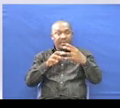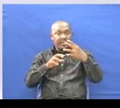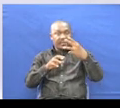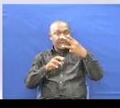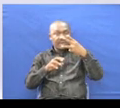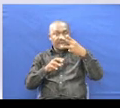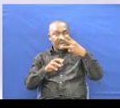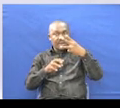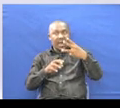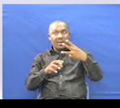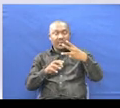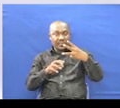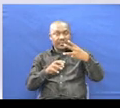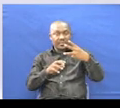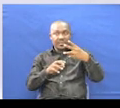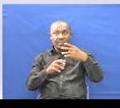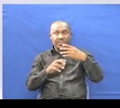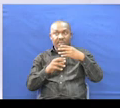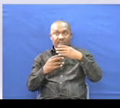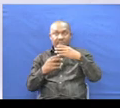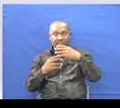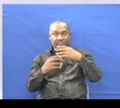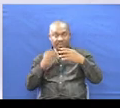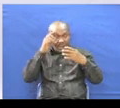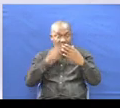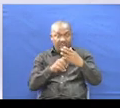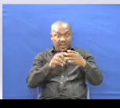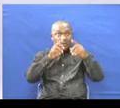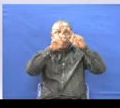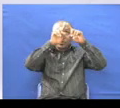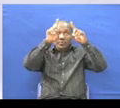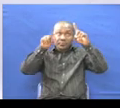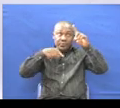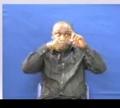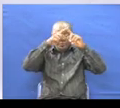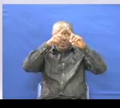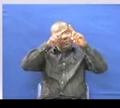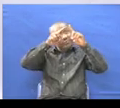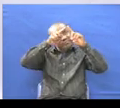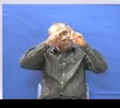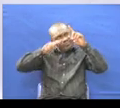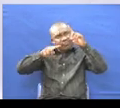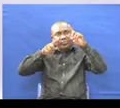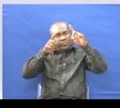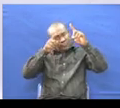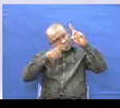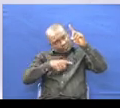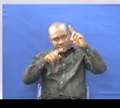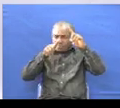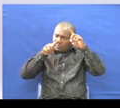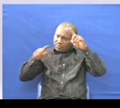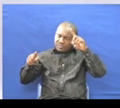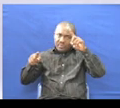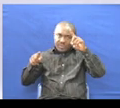hapa ndio hii hapa. Alafu unafanyaje sasa? Umbo la pili utakalochora, duara hili hili ila